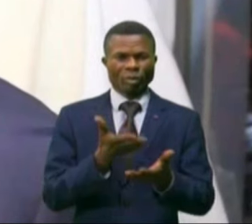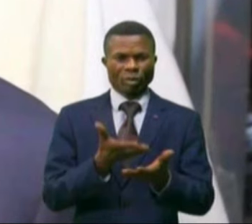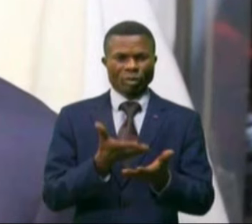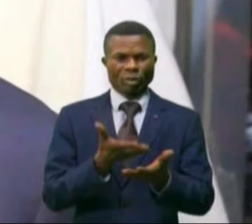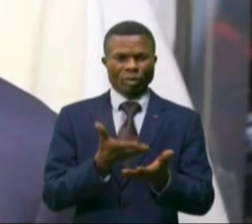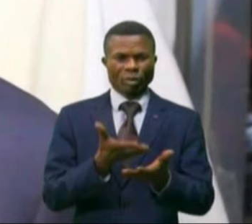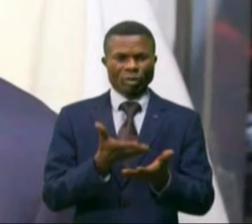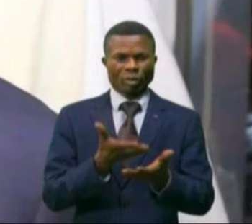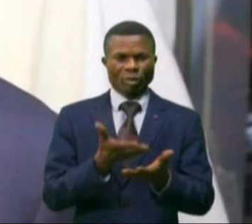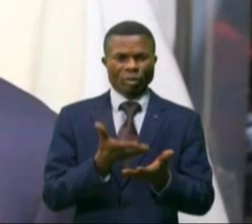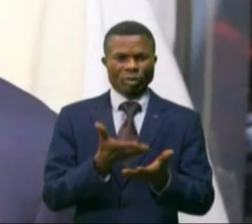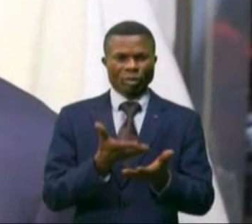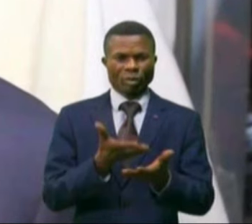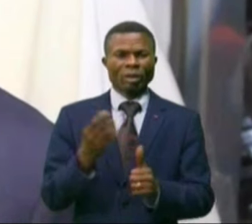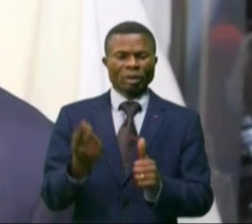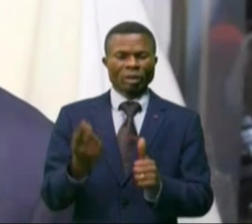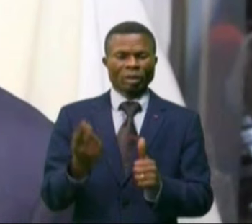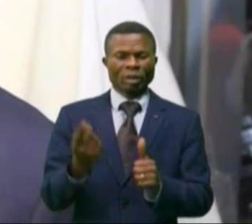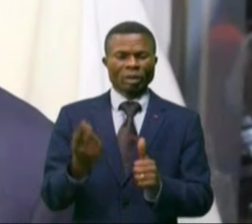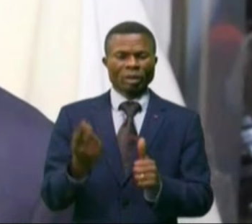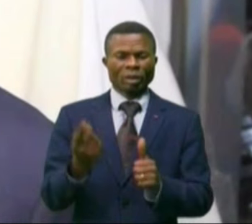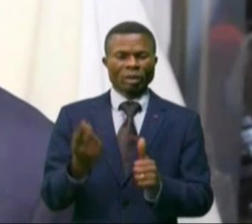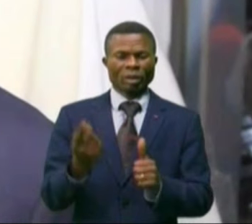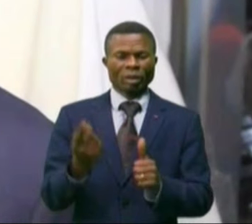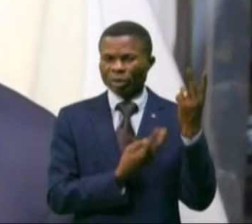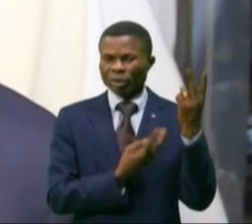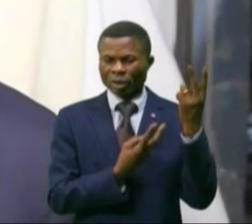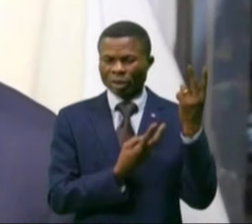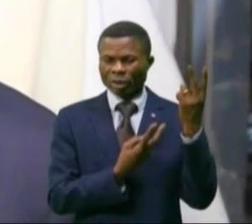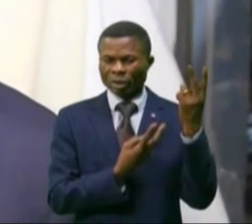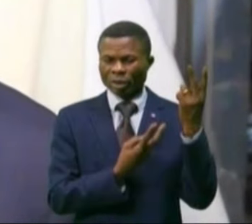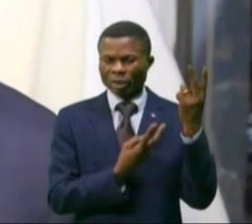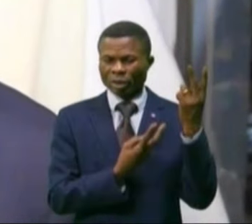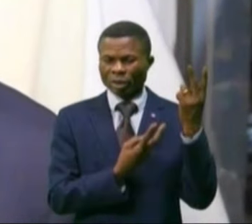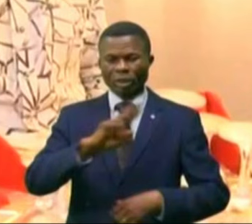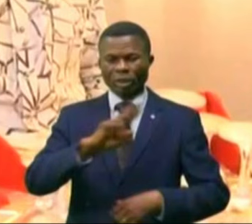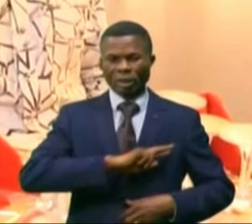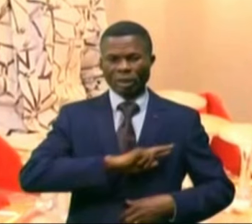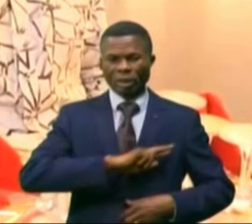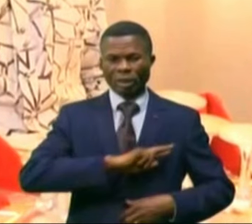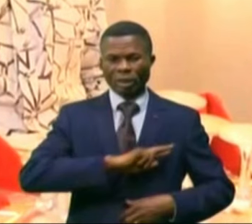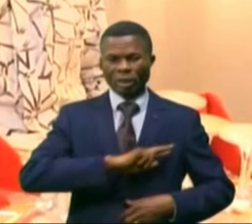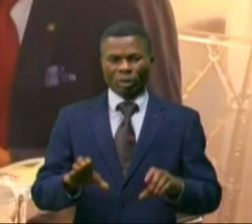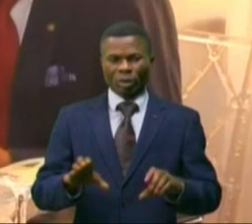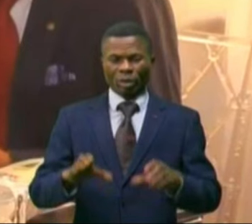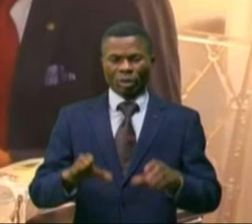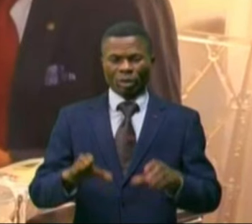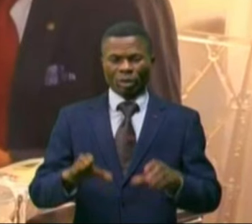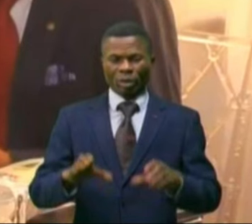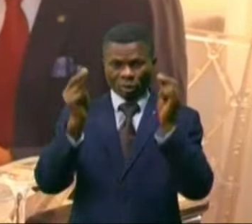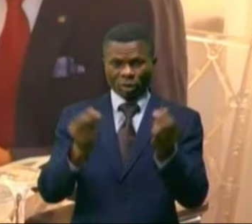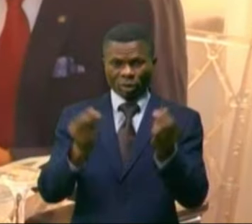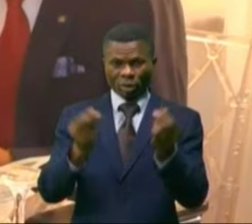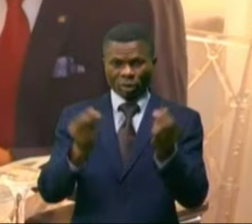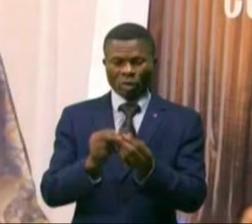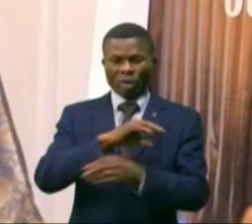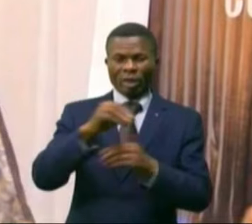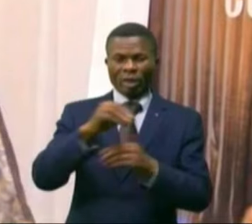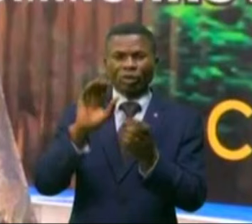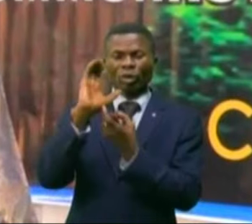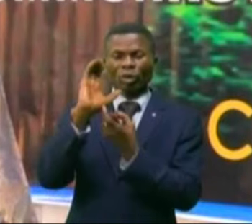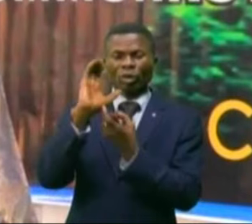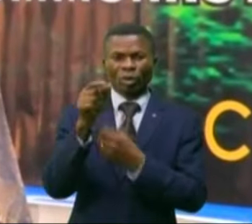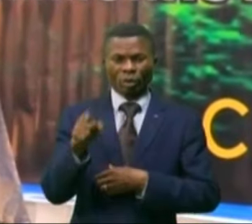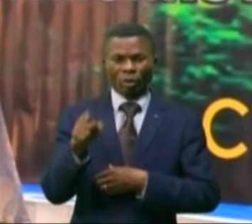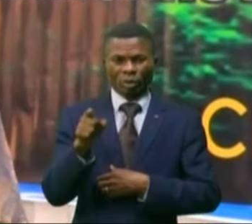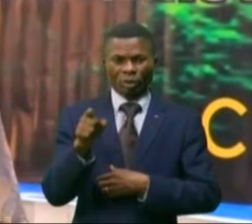pratiquant ces valeurs de la République. Le président de ces cercles culturels, Jean-Marie Bamporiki, a